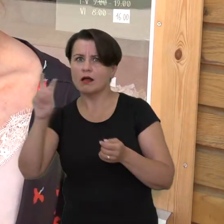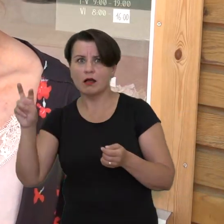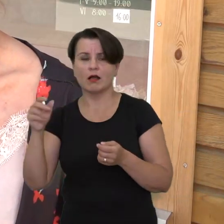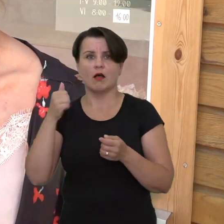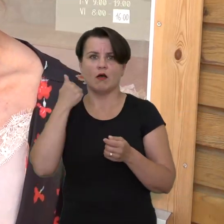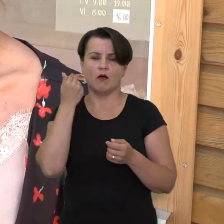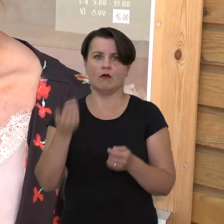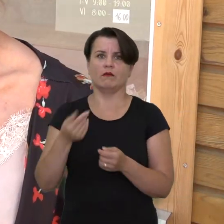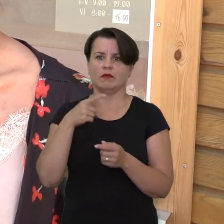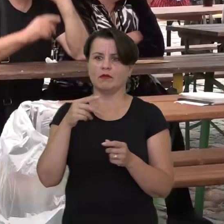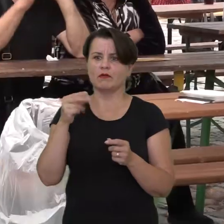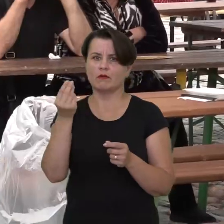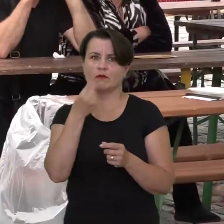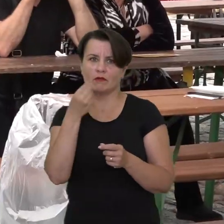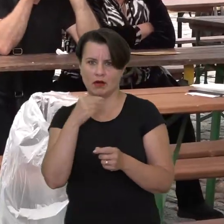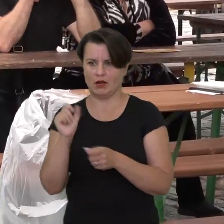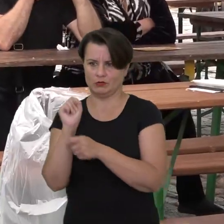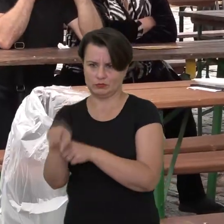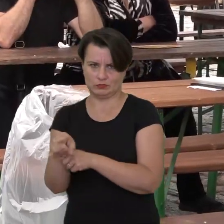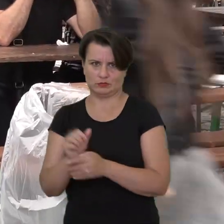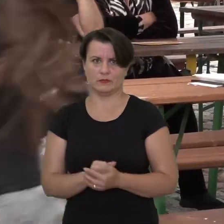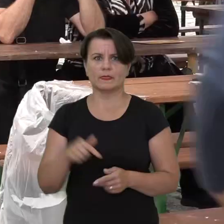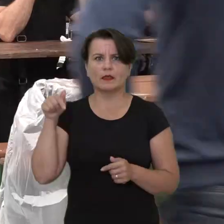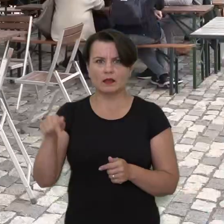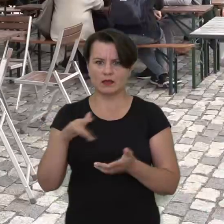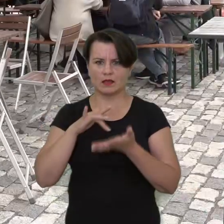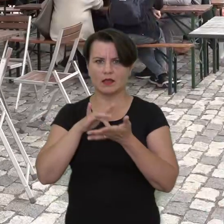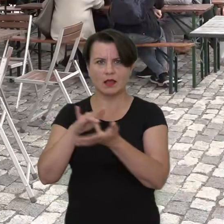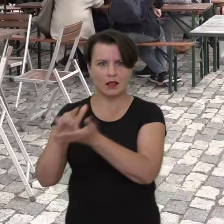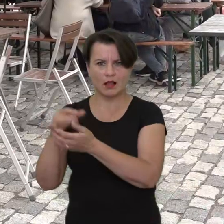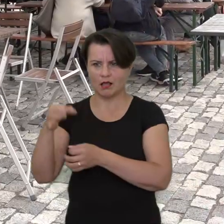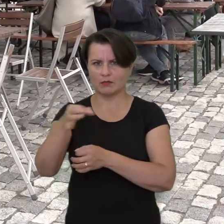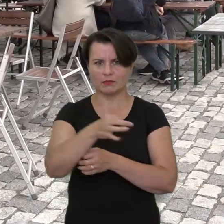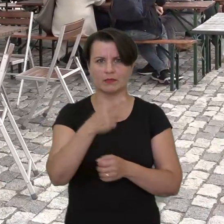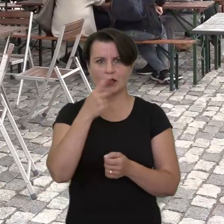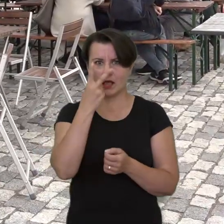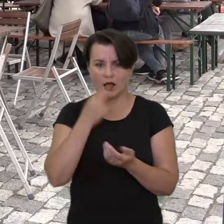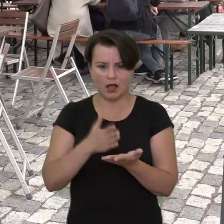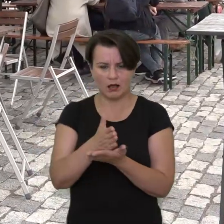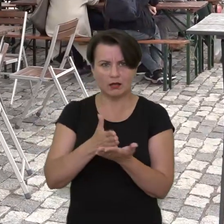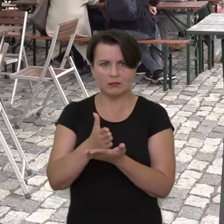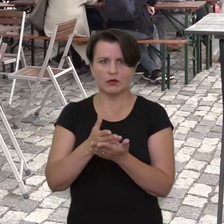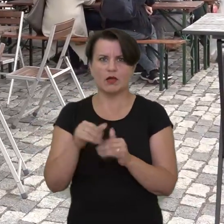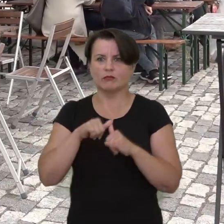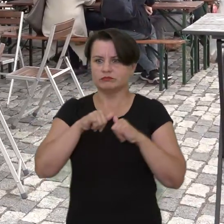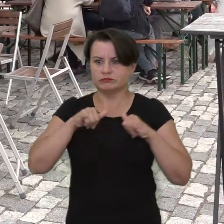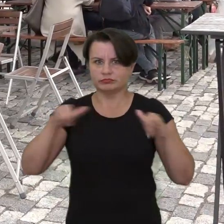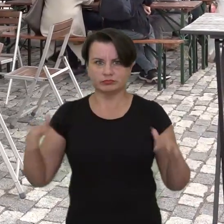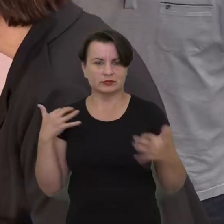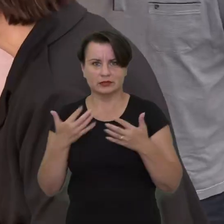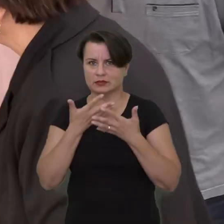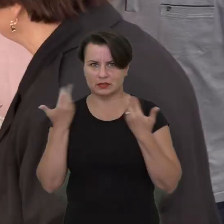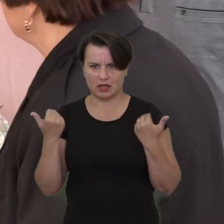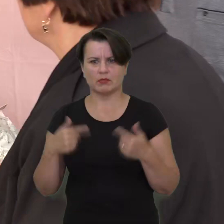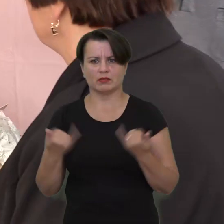būna užsisako pietus ir tie kultūringo keliavimo įpročiai, jie, aišku, ne taip galbūt sparčiai, kaip norėtųsi, nes